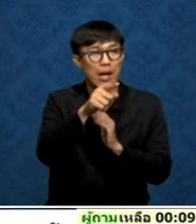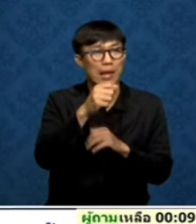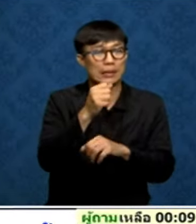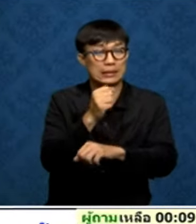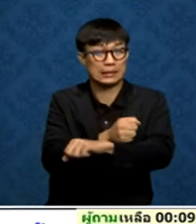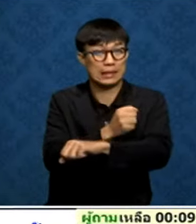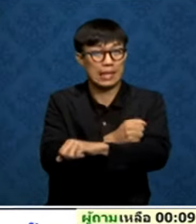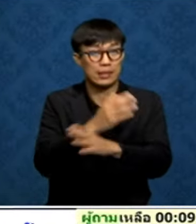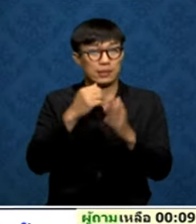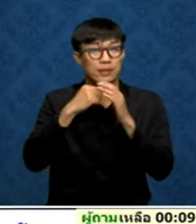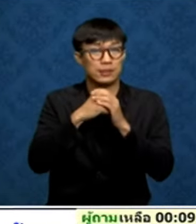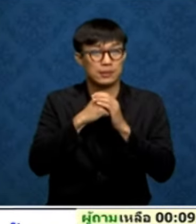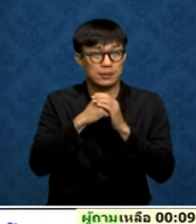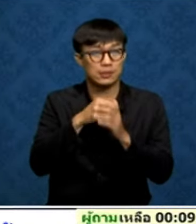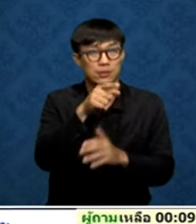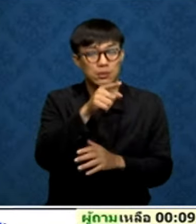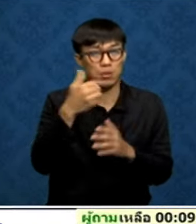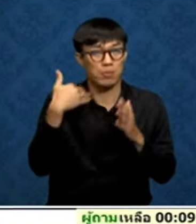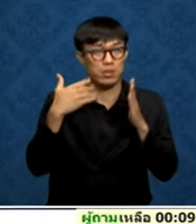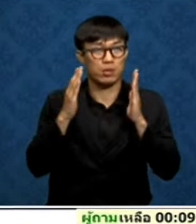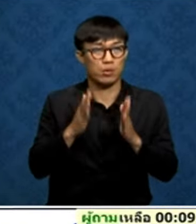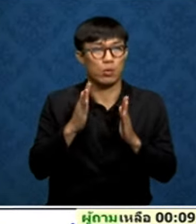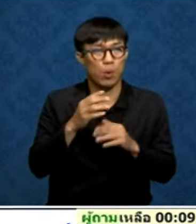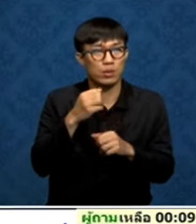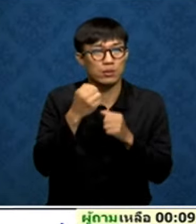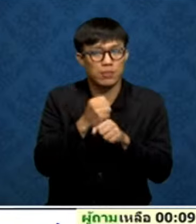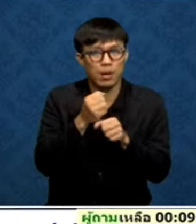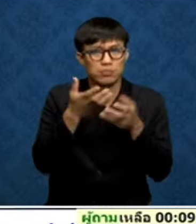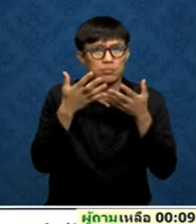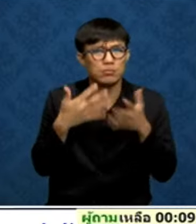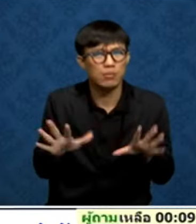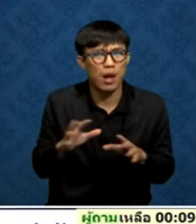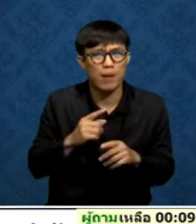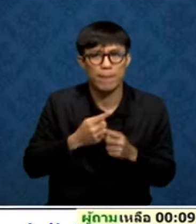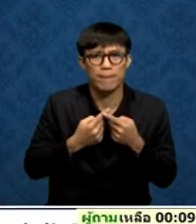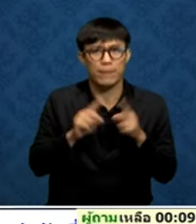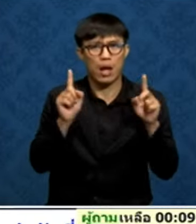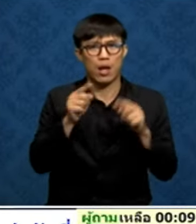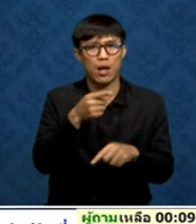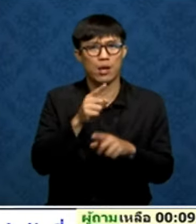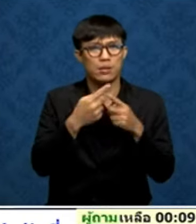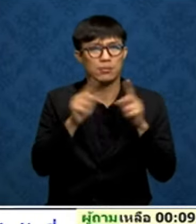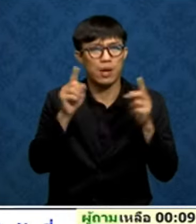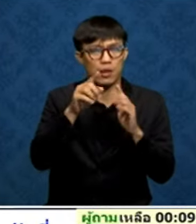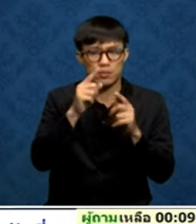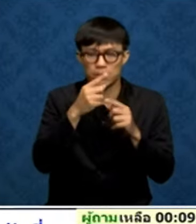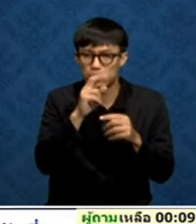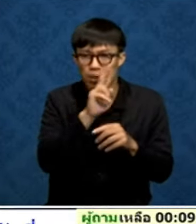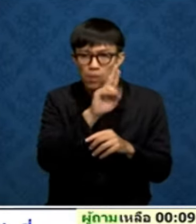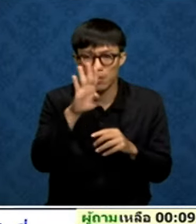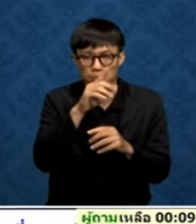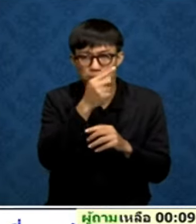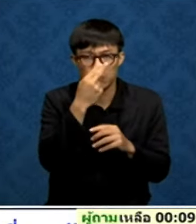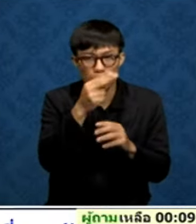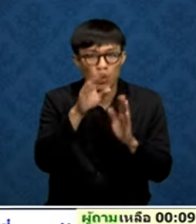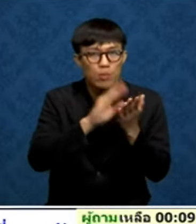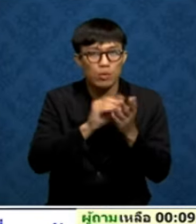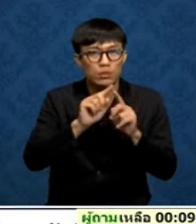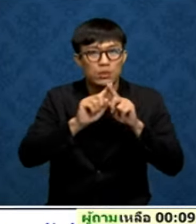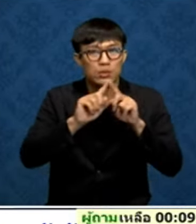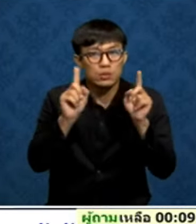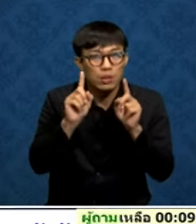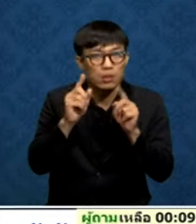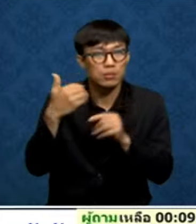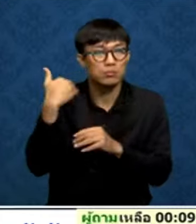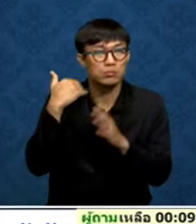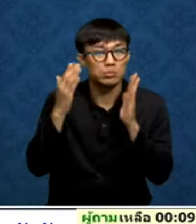านจีนเนี่ยนอกจากจะมีจำนวนงานมากอย่างน่าตกใจแล้วนะครับไม่ตรงกับตัวเลขที่อยู่ในระบบนะครับผมได้เรื่องร้องเรียนมาหลายรูปแบ